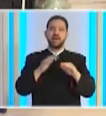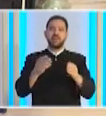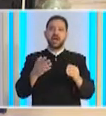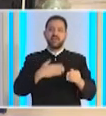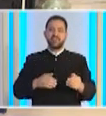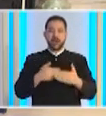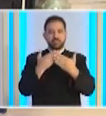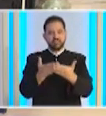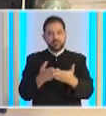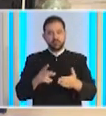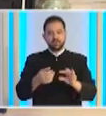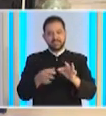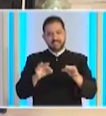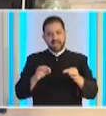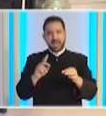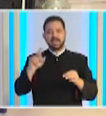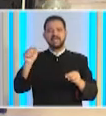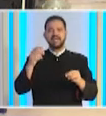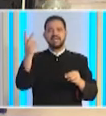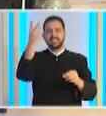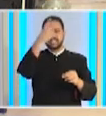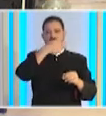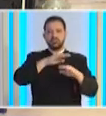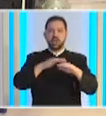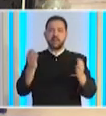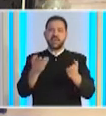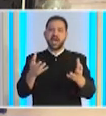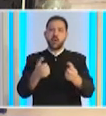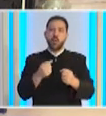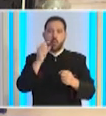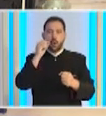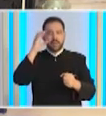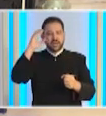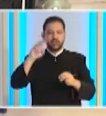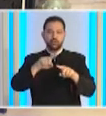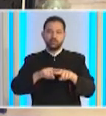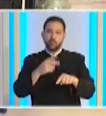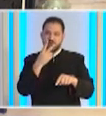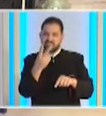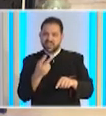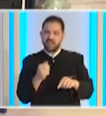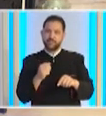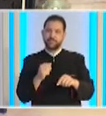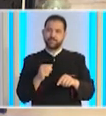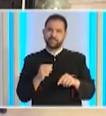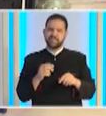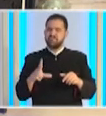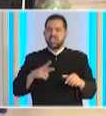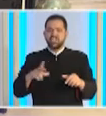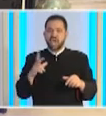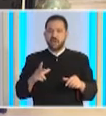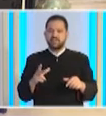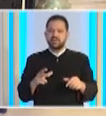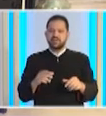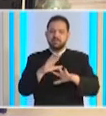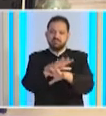vă adresez se leagă într-un fel de înțelegerea pe care o au credincioșii noștri cu privire la ce